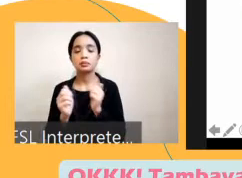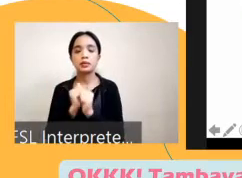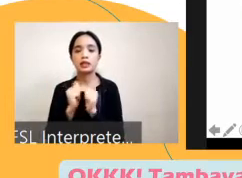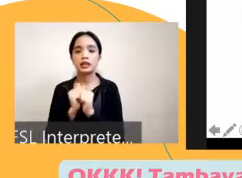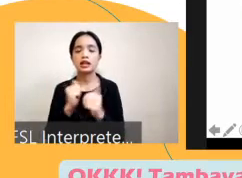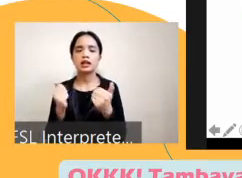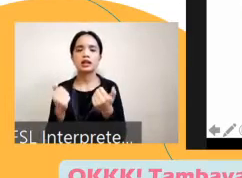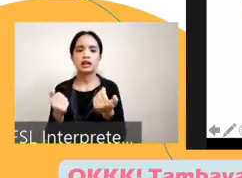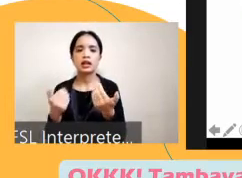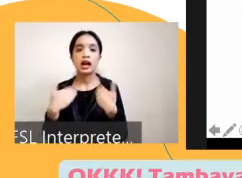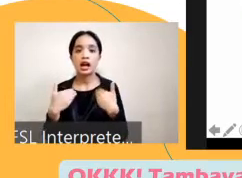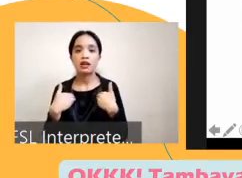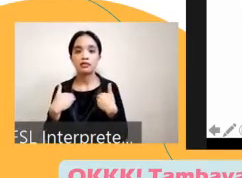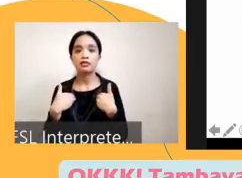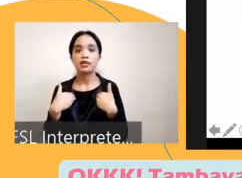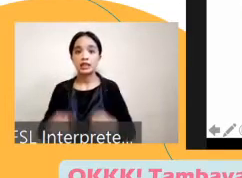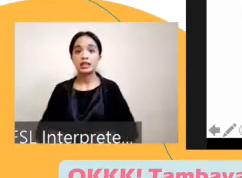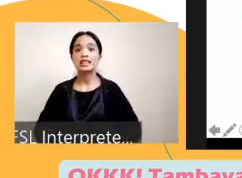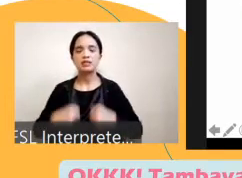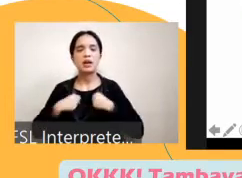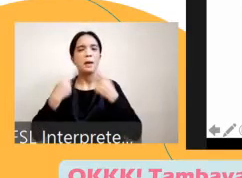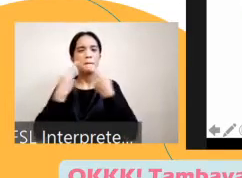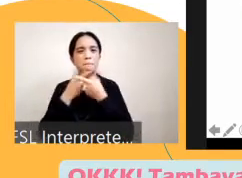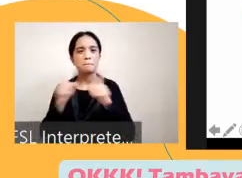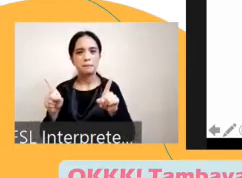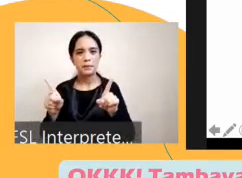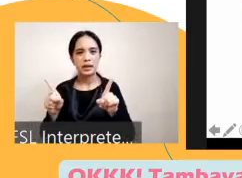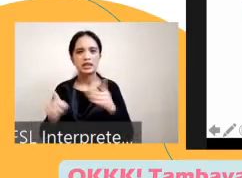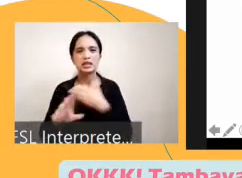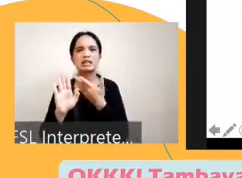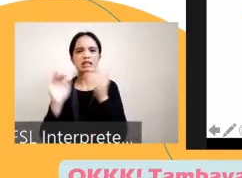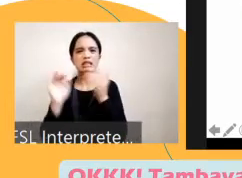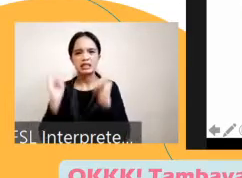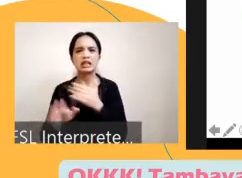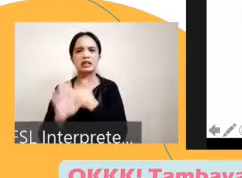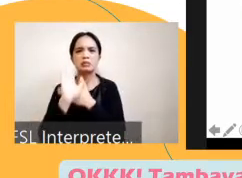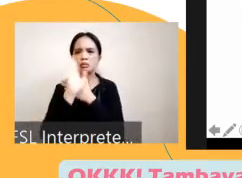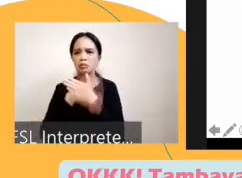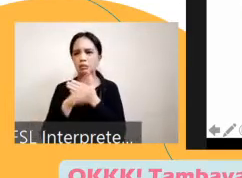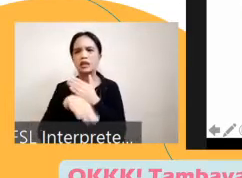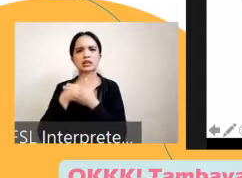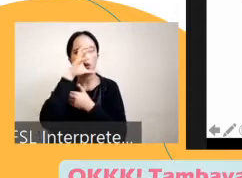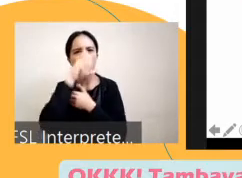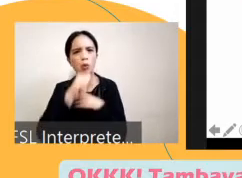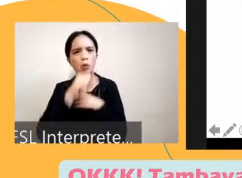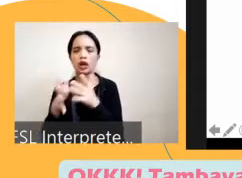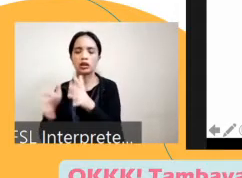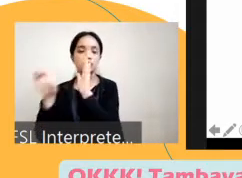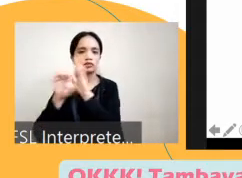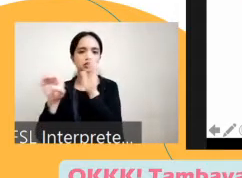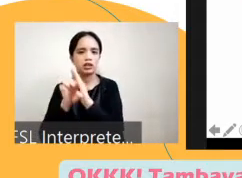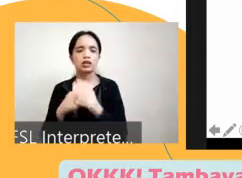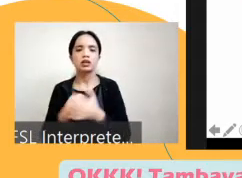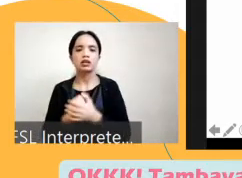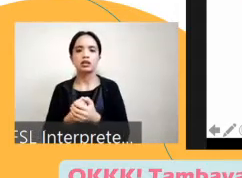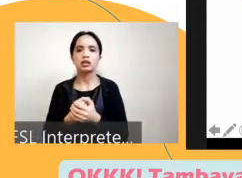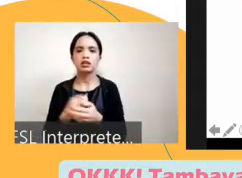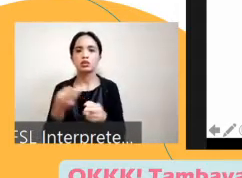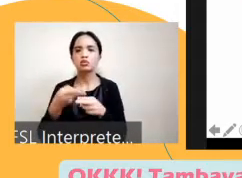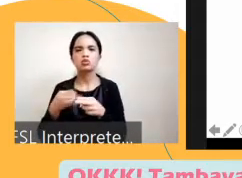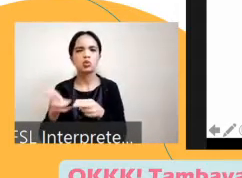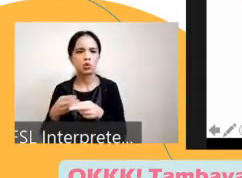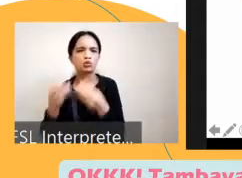mga nakakabangon pero bumabalik pa rin sa dati. Halimbawa, yung mga panandali ang